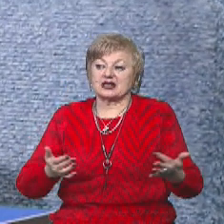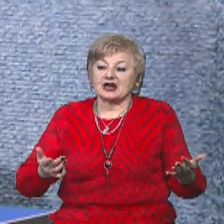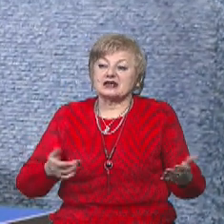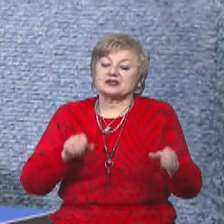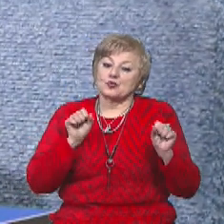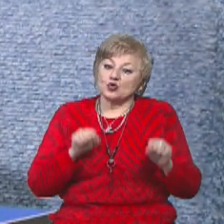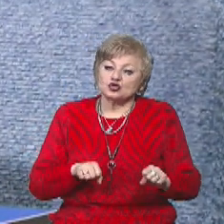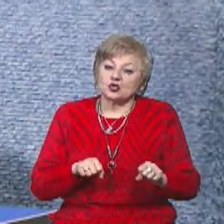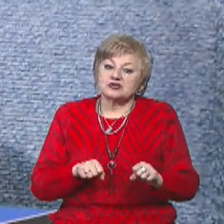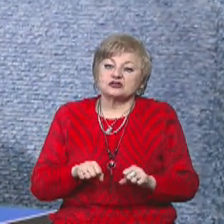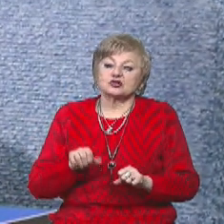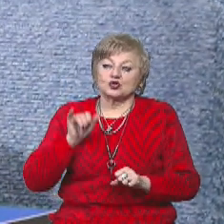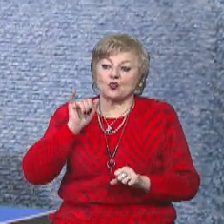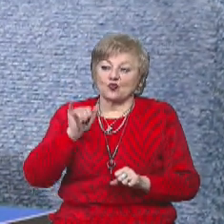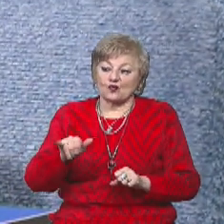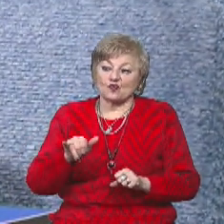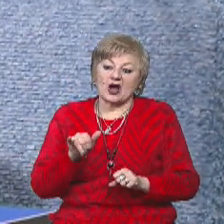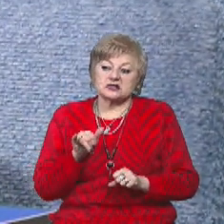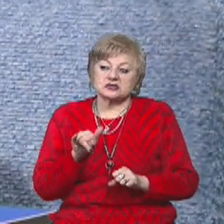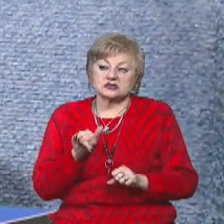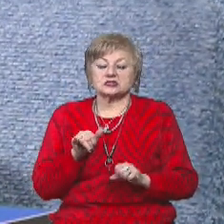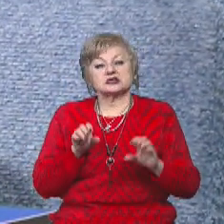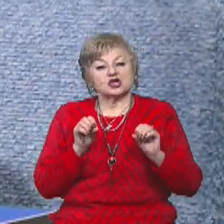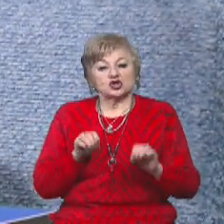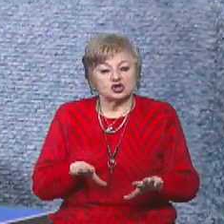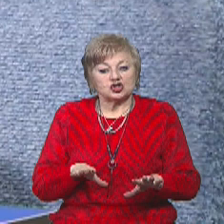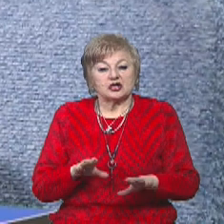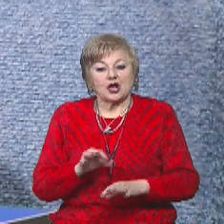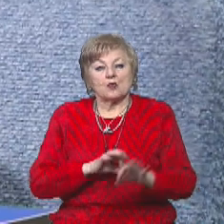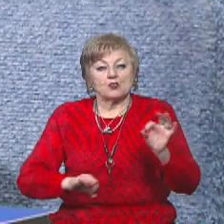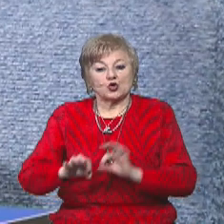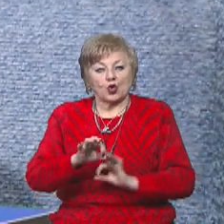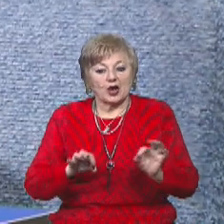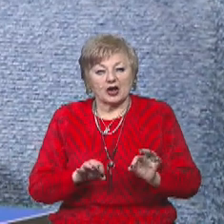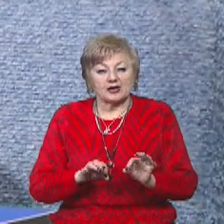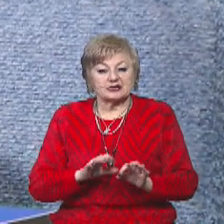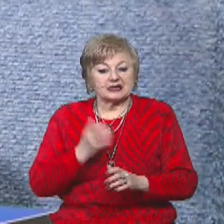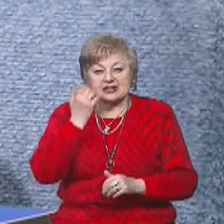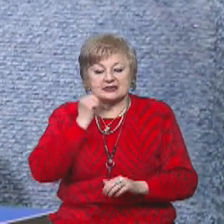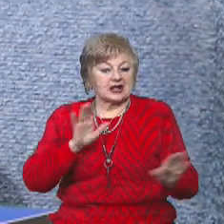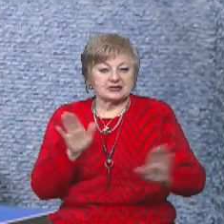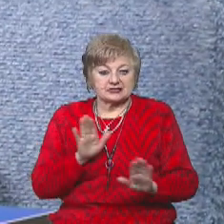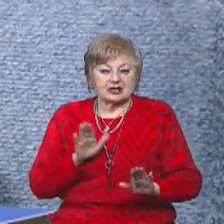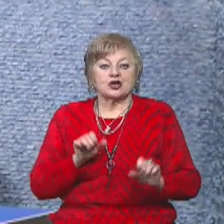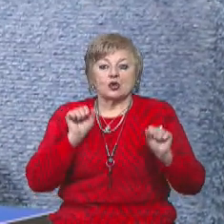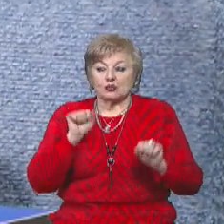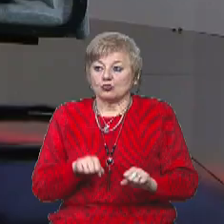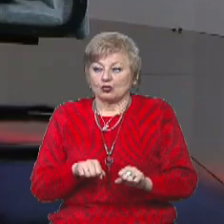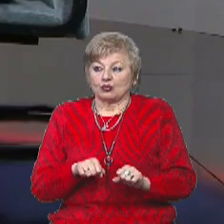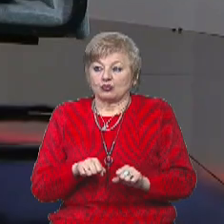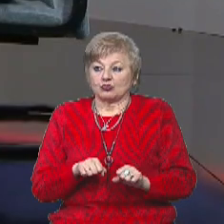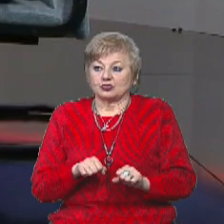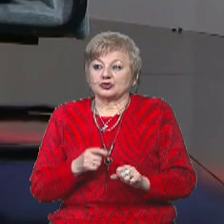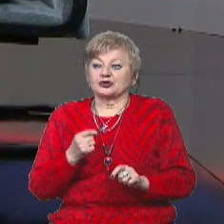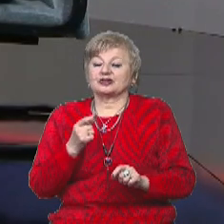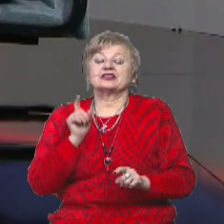можливості. У вас це рішення, проєкт рішення, в принципі, не застарів. Його можна впроваджувати. Він, я б сказав,